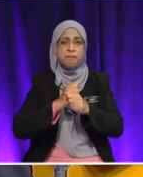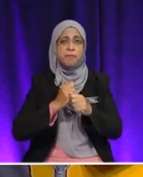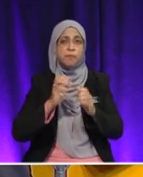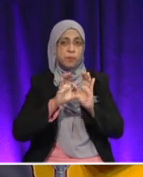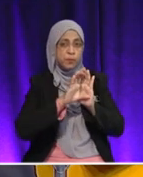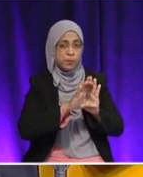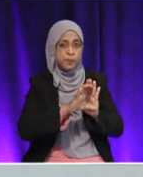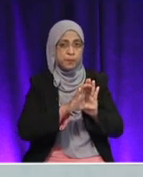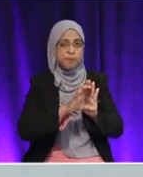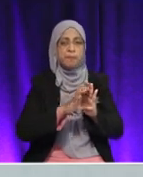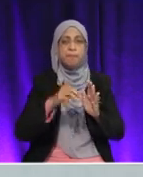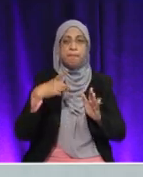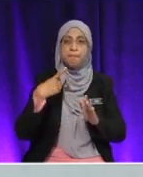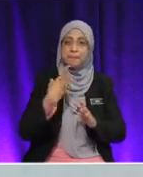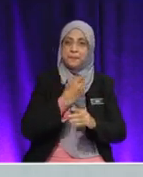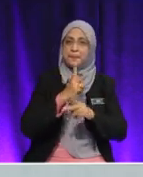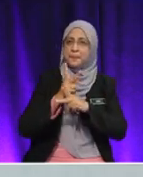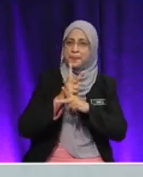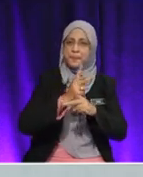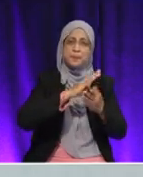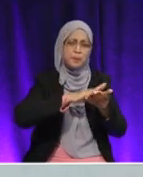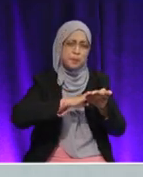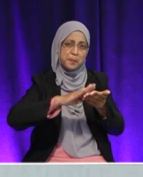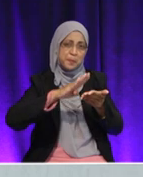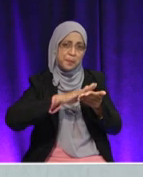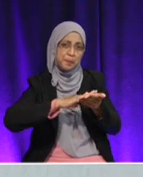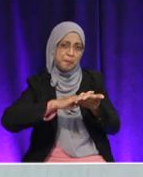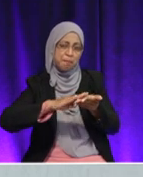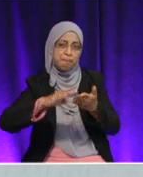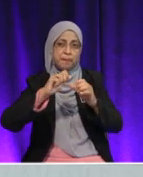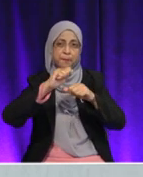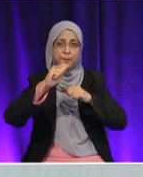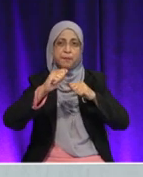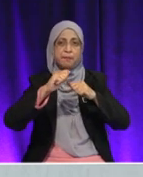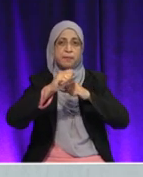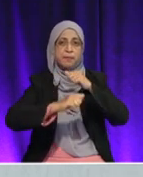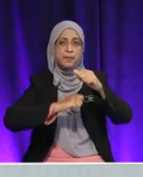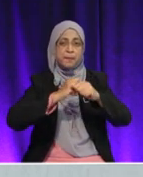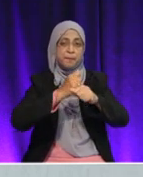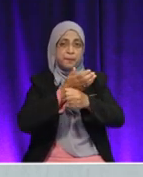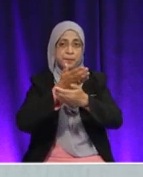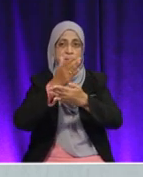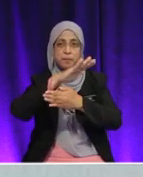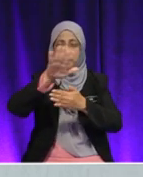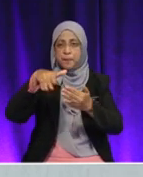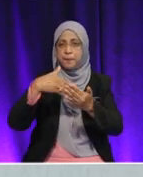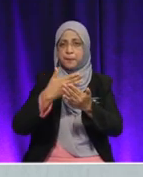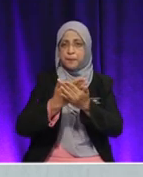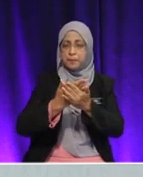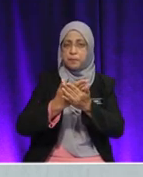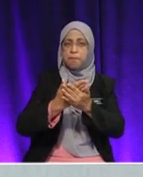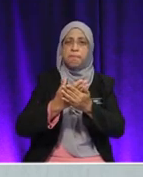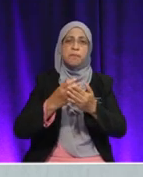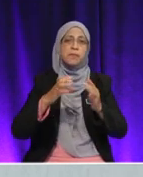kita menjaga kebersihan alam sekitar melibatkan diri dalam activity Activity yang berkaitan tentang melestarikan alam